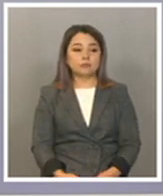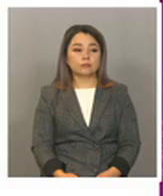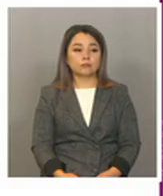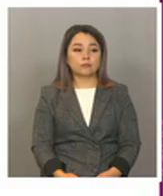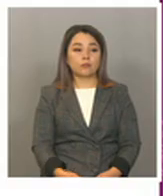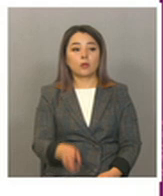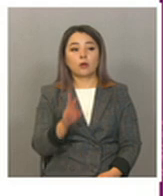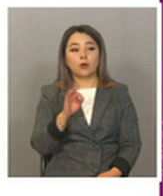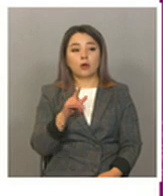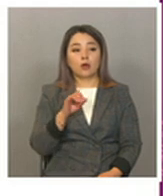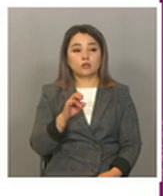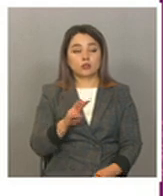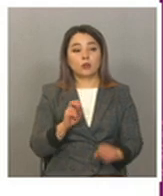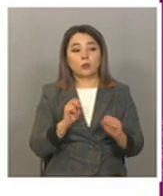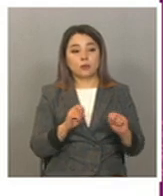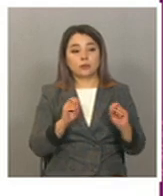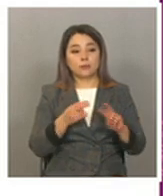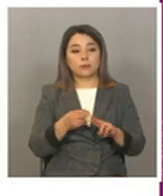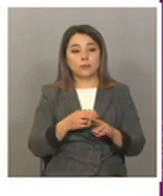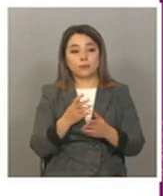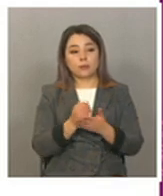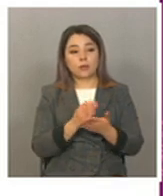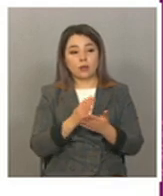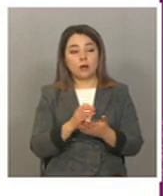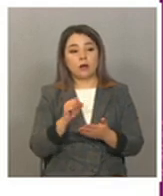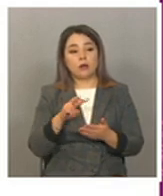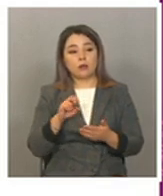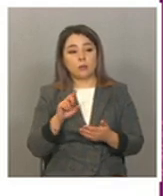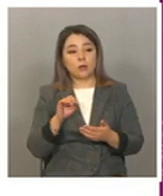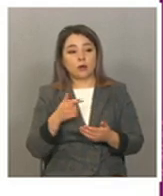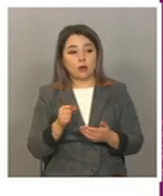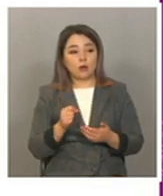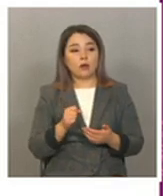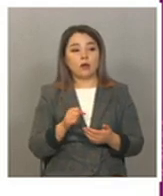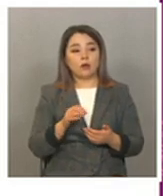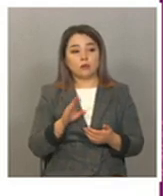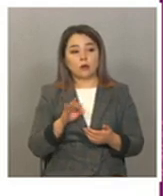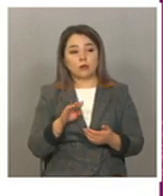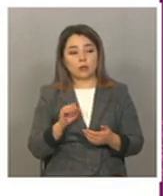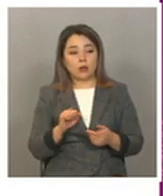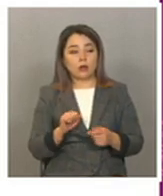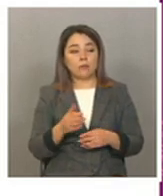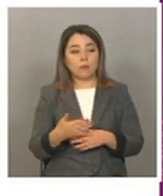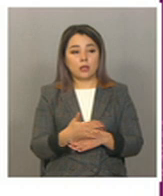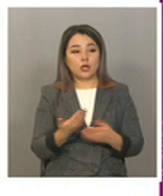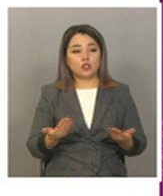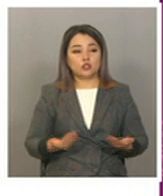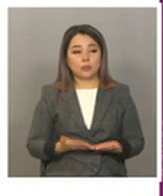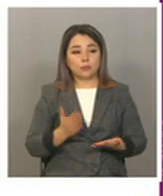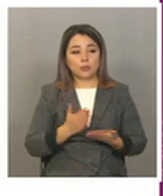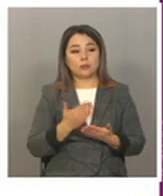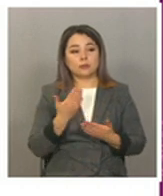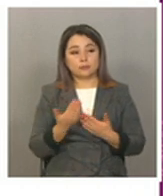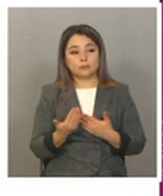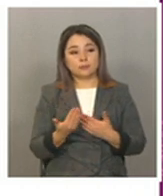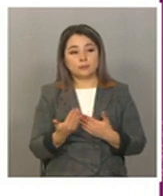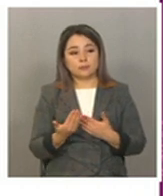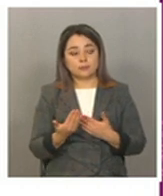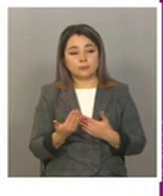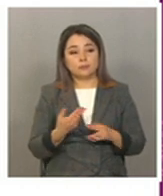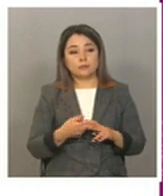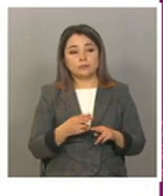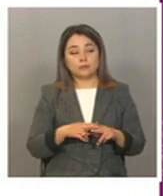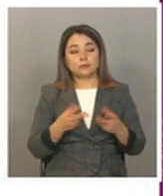Қорғалжын қорығында ақ қайран, алабұға және торта сияқты балықтар тіршілік етеді. Қай